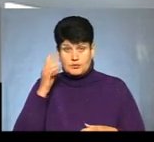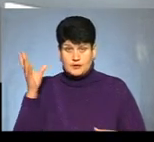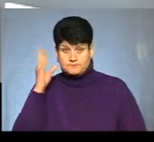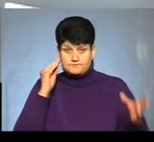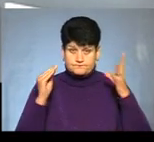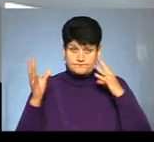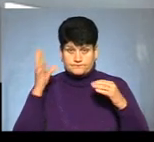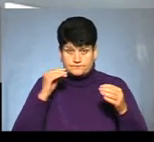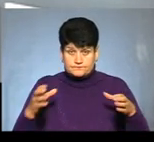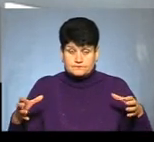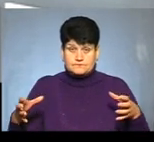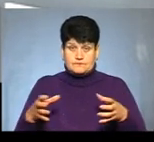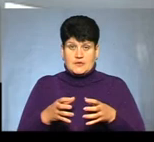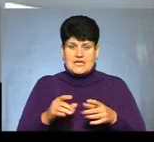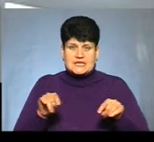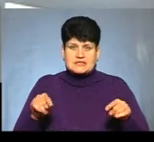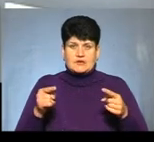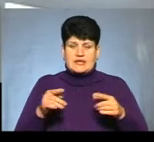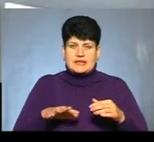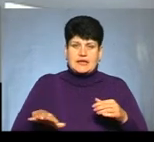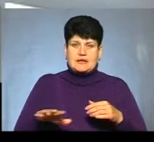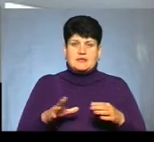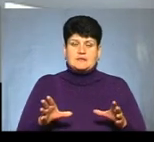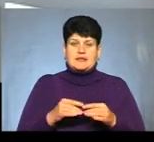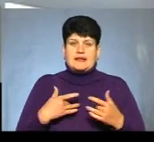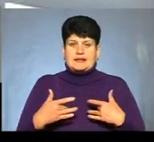думки взяли до купочки, створили на рівні